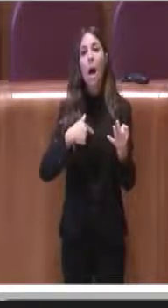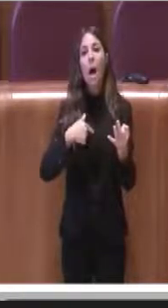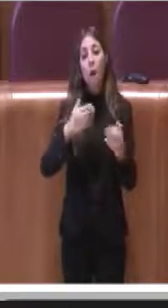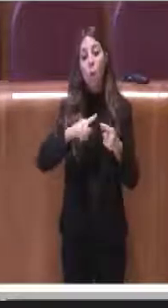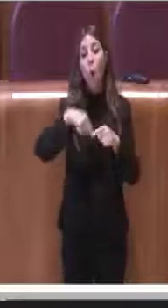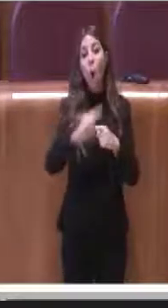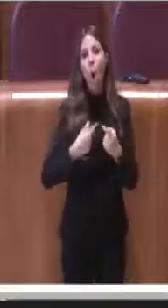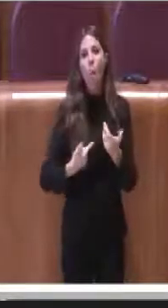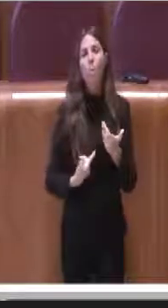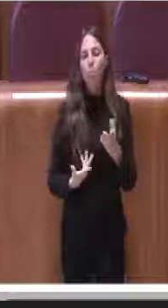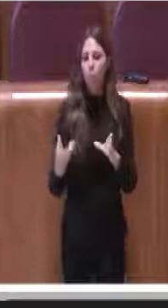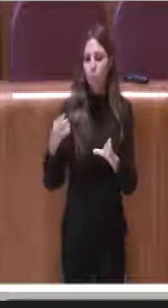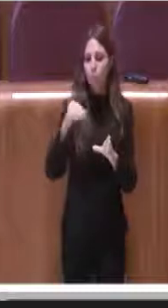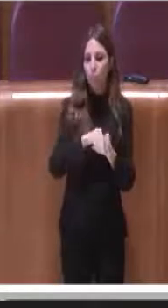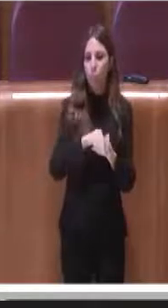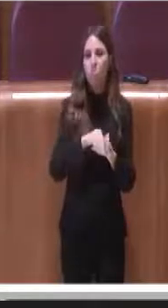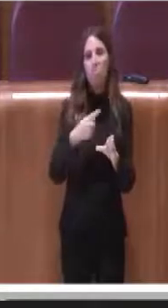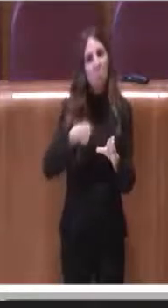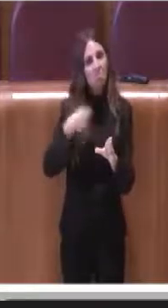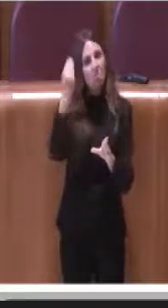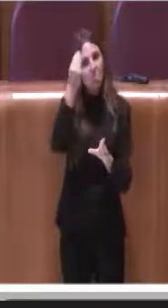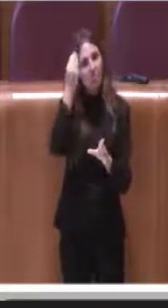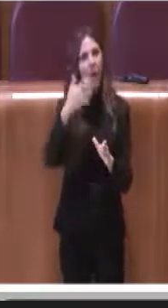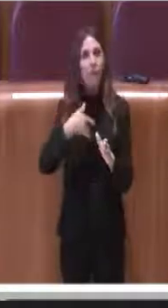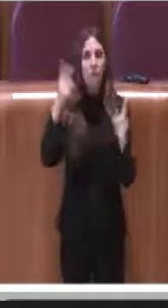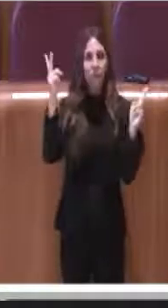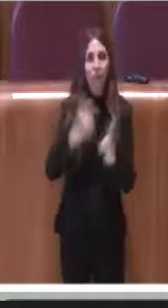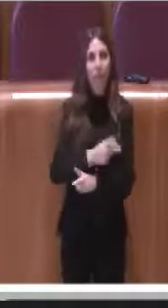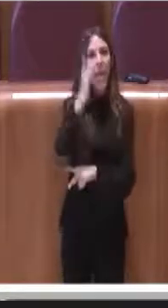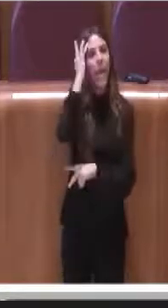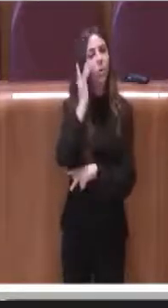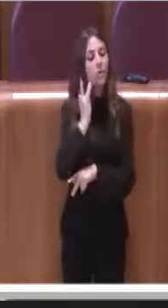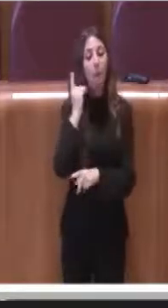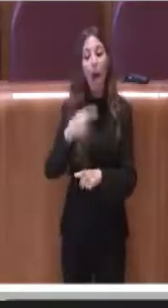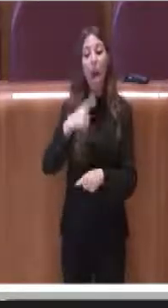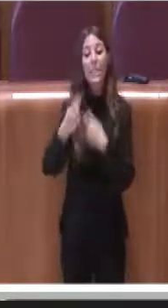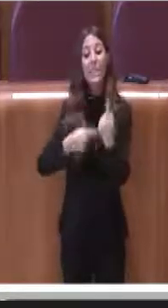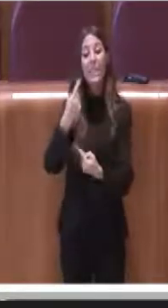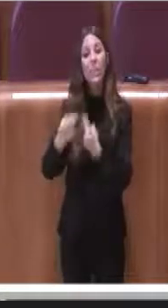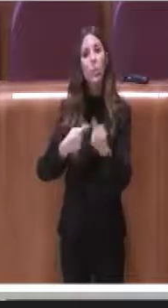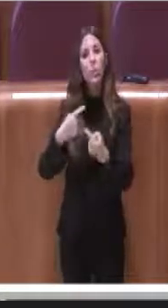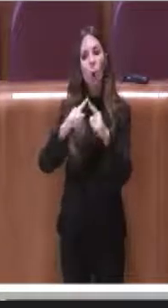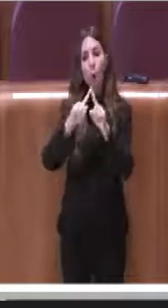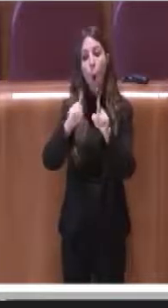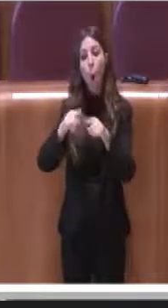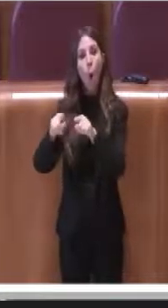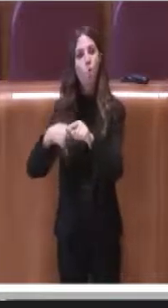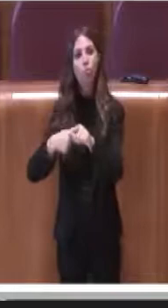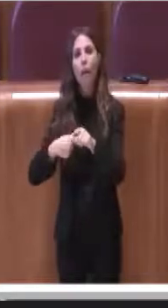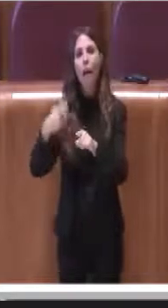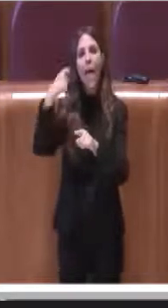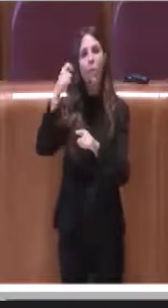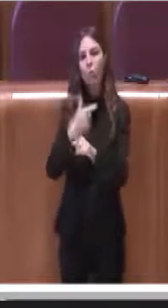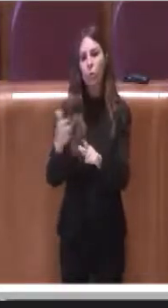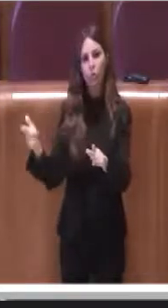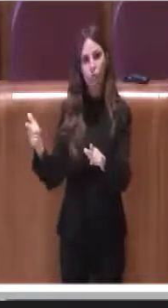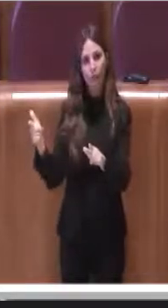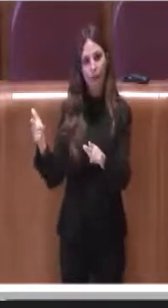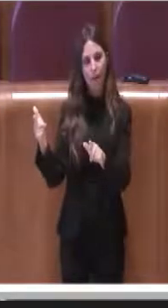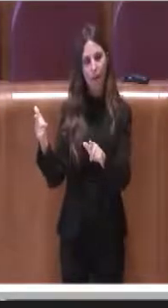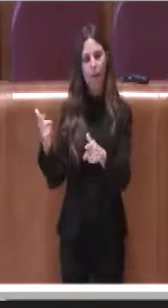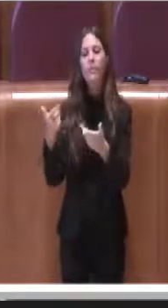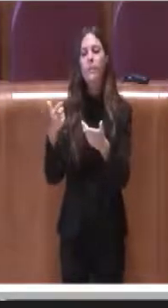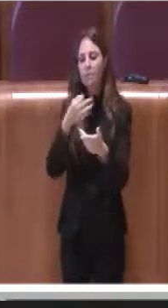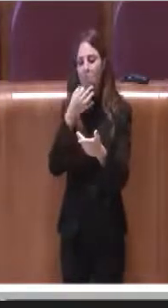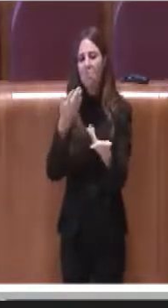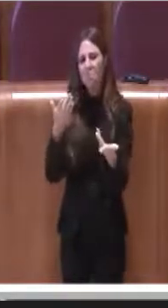che personalmente posso ritenere forse un po' rischiosa, ma in quel contesto i concessionari non hanno fatto ricorso, cosa anche un po', come dire,